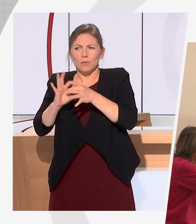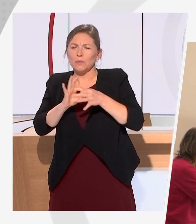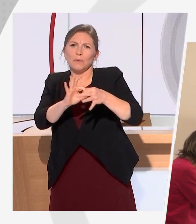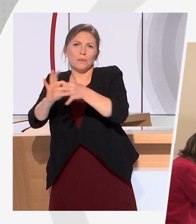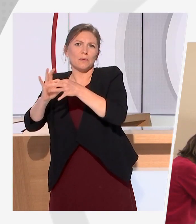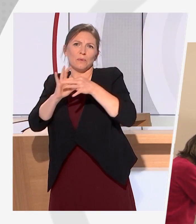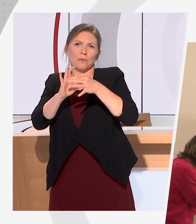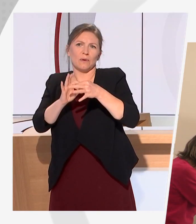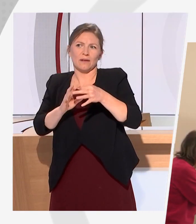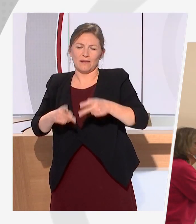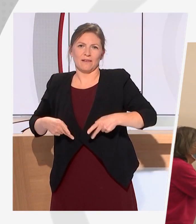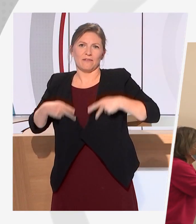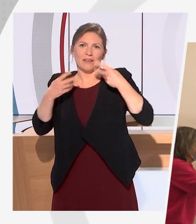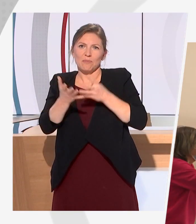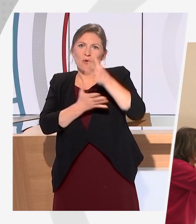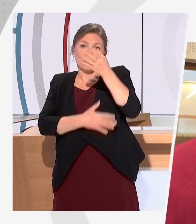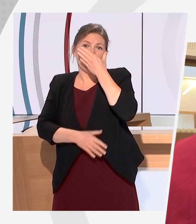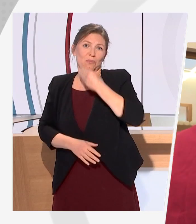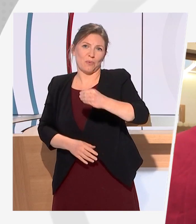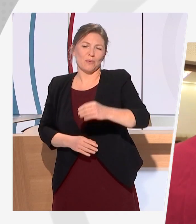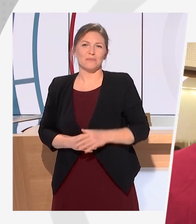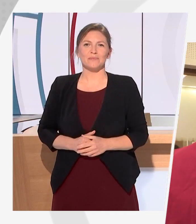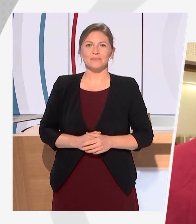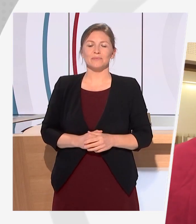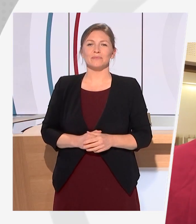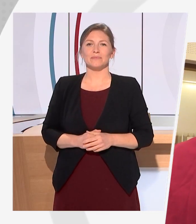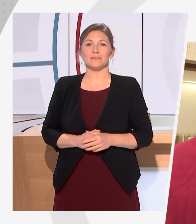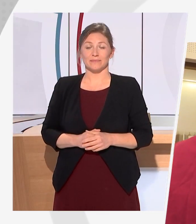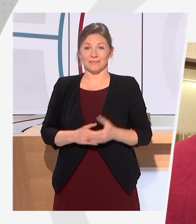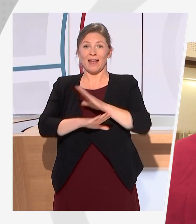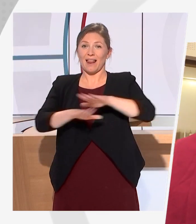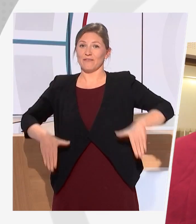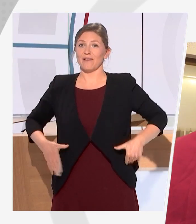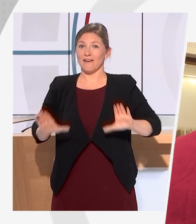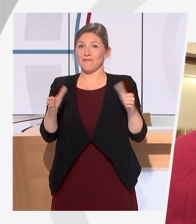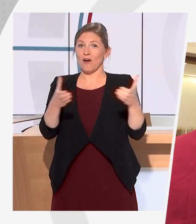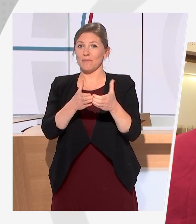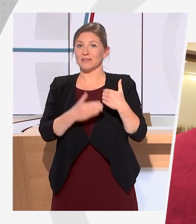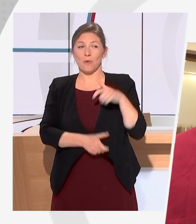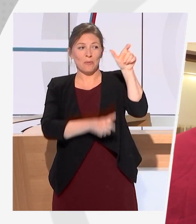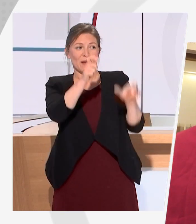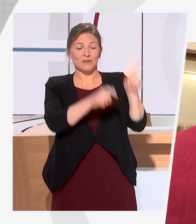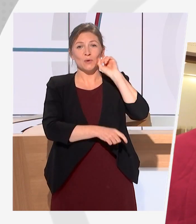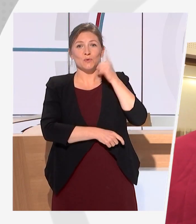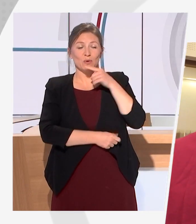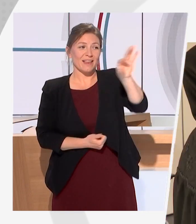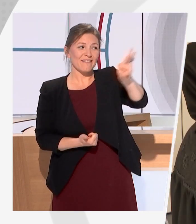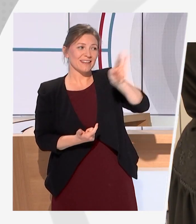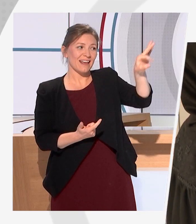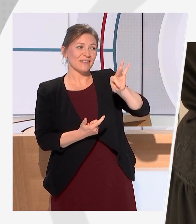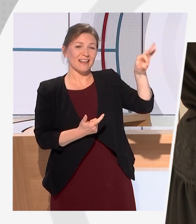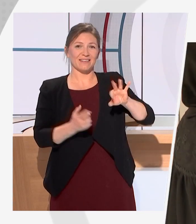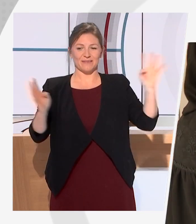c'est un vrai projet de vie en fait, je trouve ça très beau. Pour achever la formation, une rencontre était organisée avec d'autres personnes atteintes